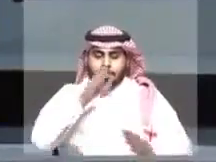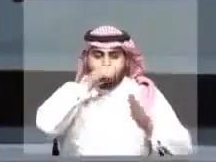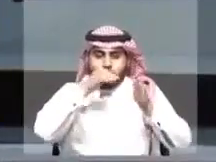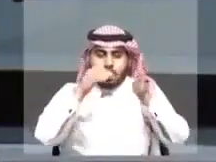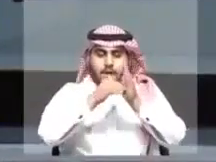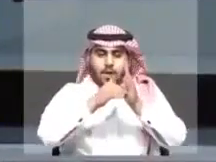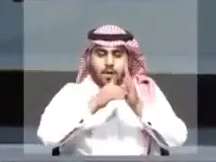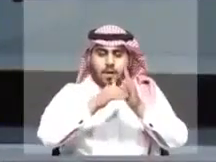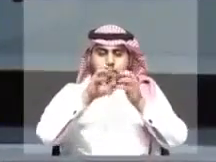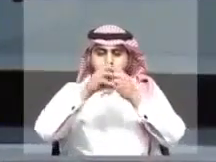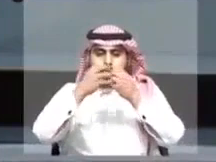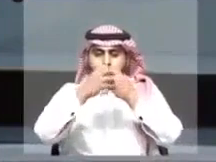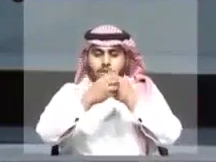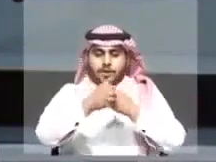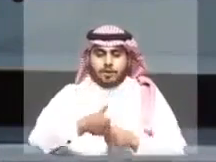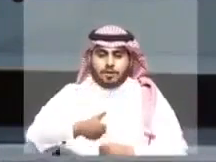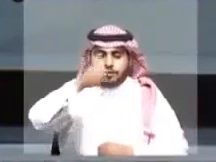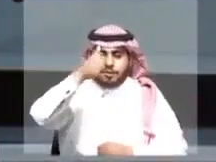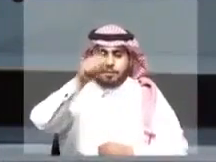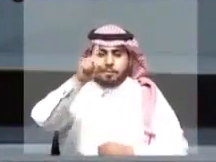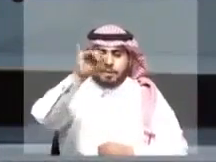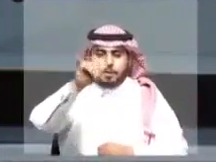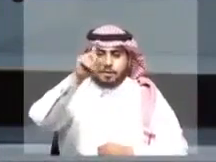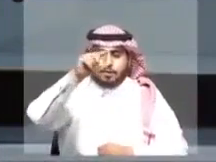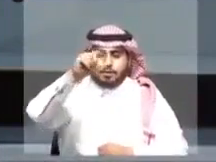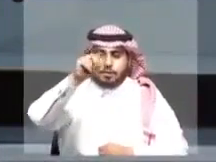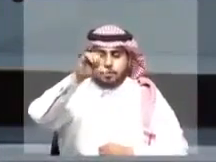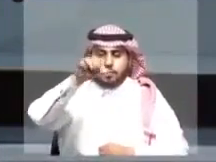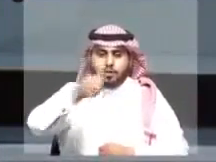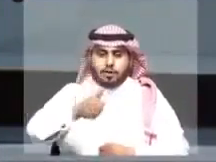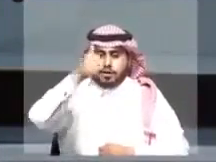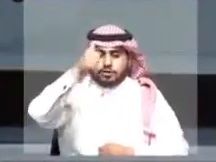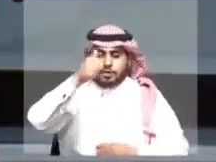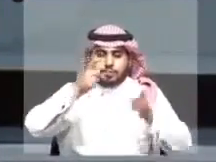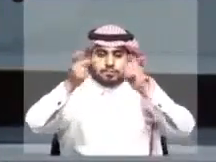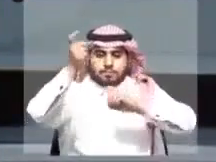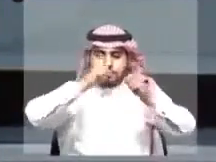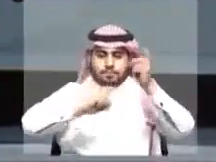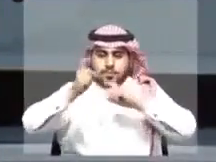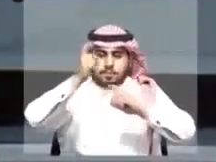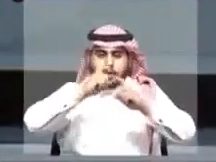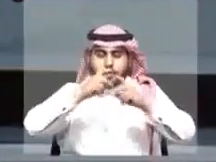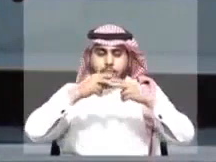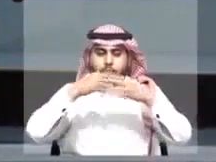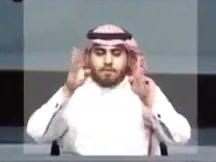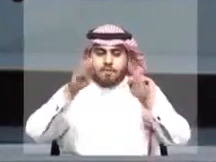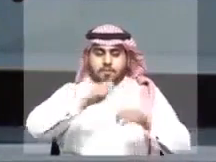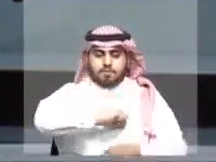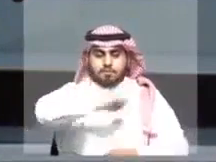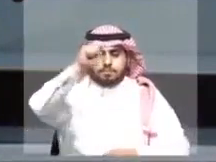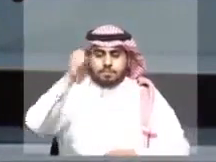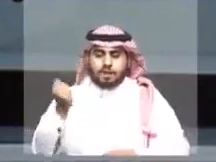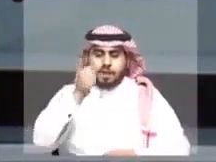أخيرا من البرتغال، حيث تأهل اللاعب البرتغالي بيدرو سوزا إلى الدور الثاني من بطولة ستوريل المفتوحة لكرة